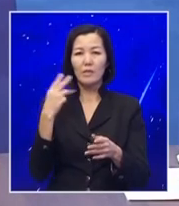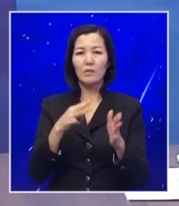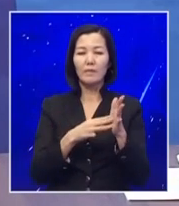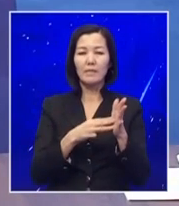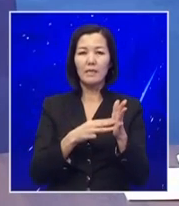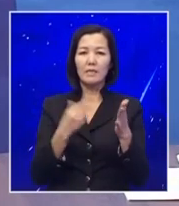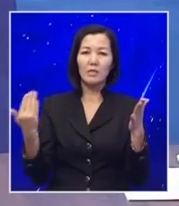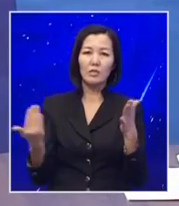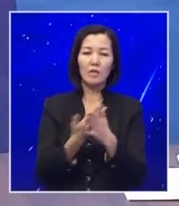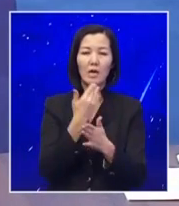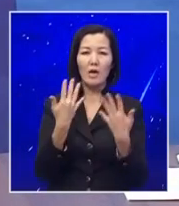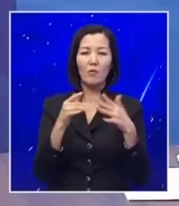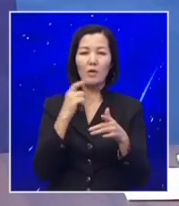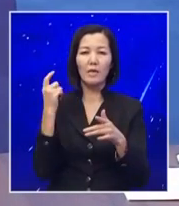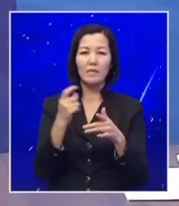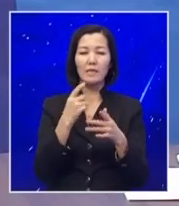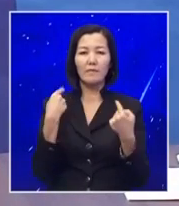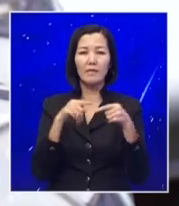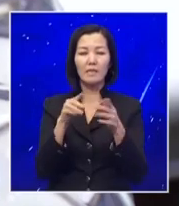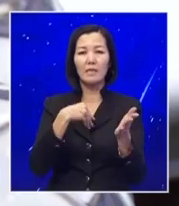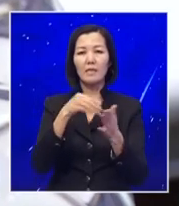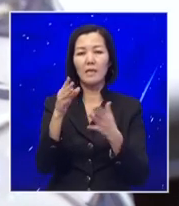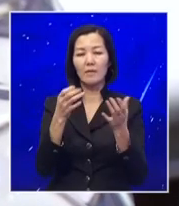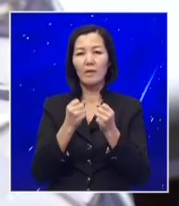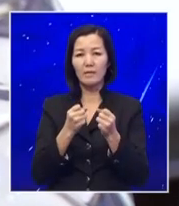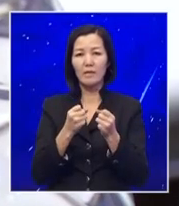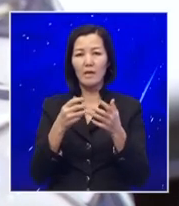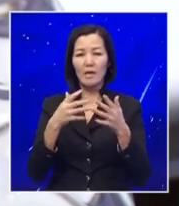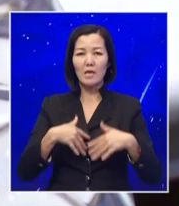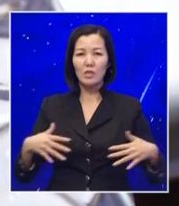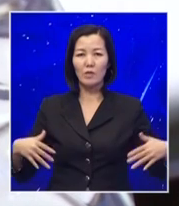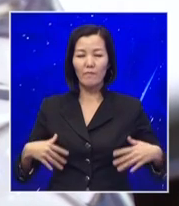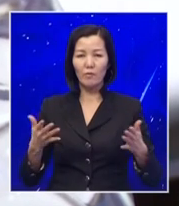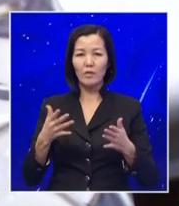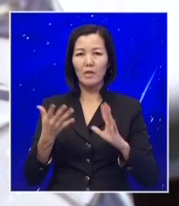28 дана жаңа ауылшаруашылық техника алынды. Ірі қара малдың саны